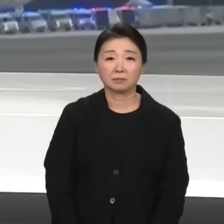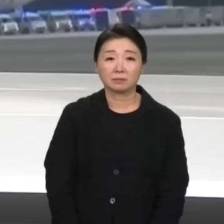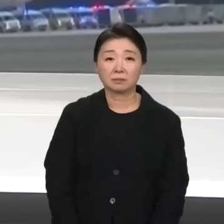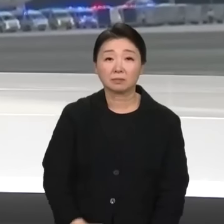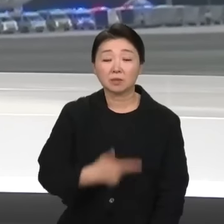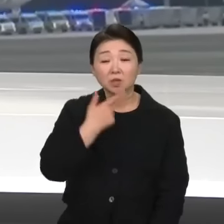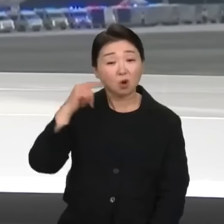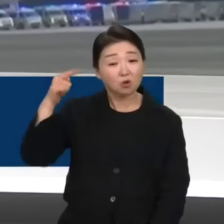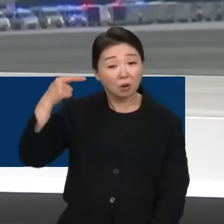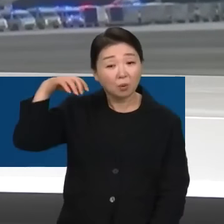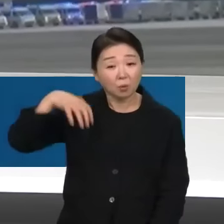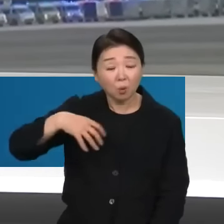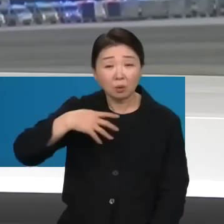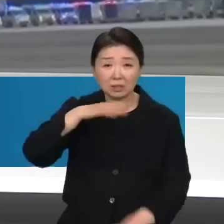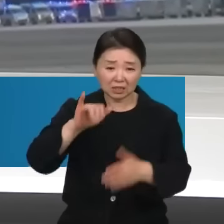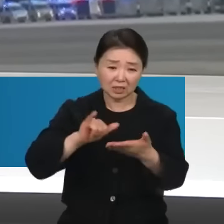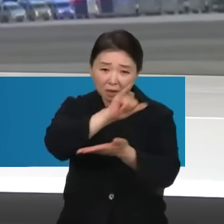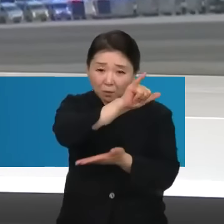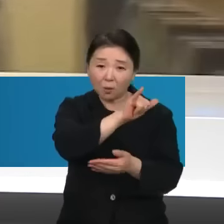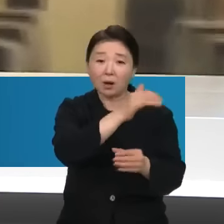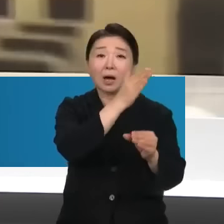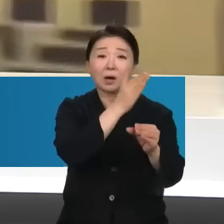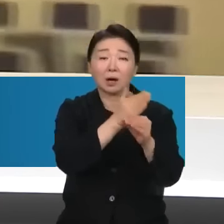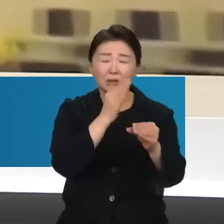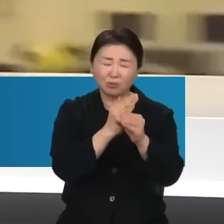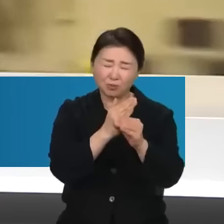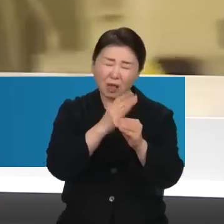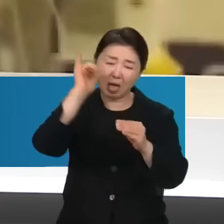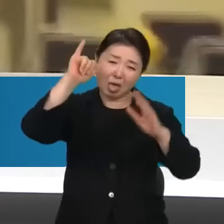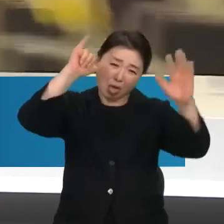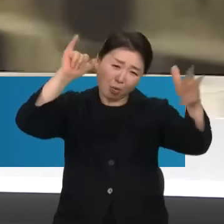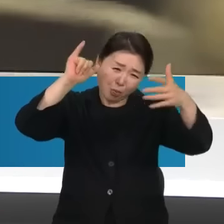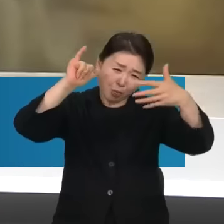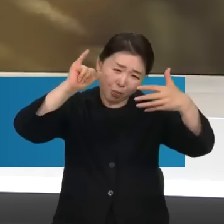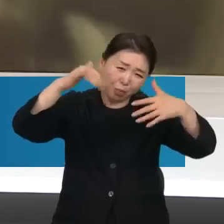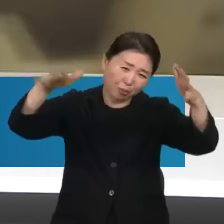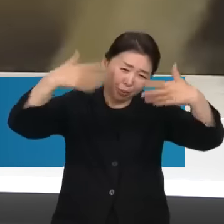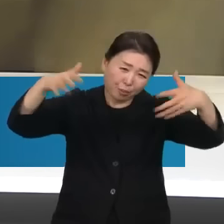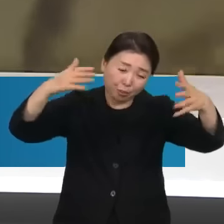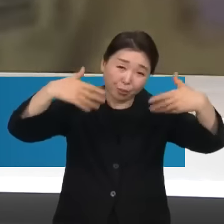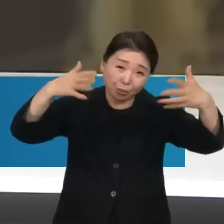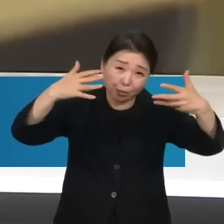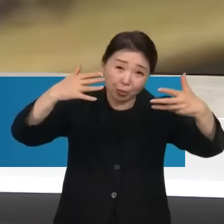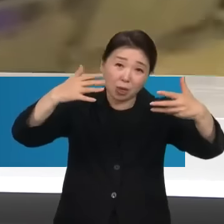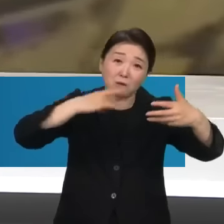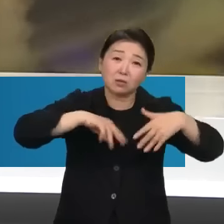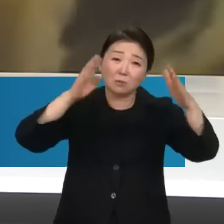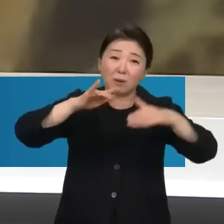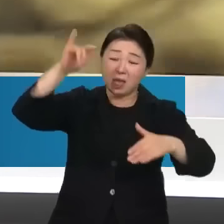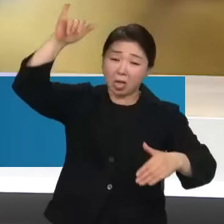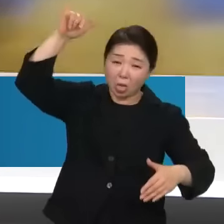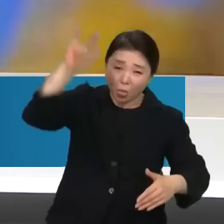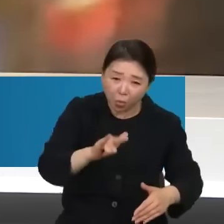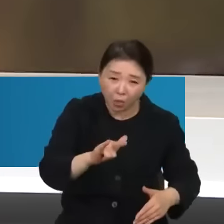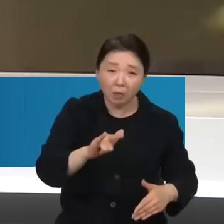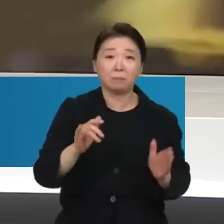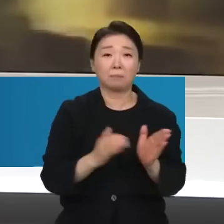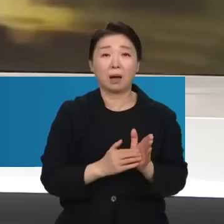영국 런던에서 싱가포르로 가던 비행기가 난기류를 만나 3분 만에 1800m나 훅 떨어지는 일이